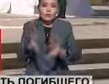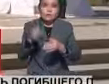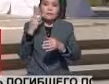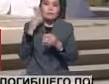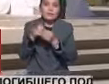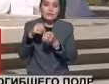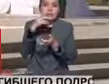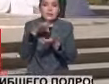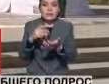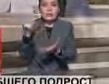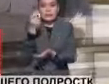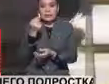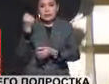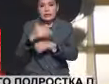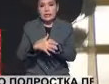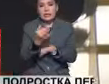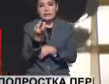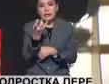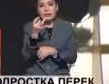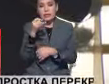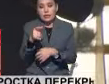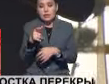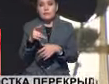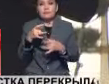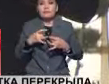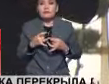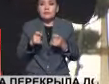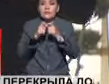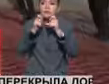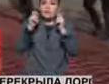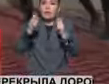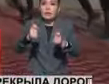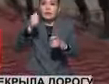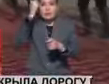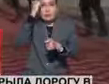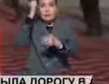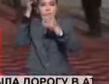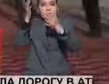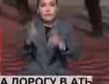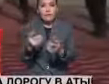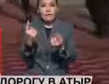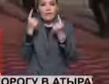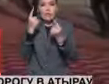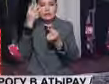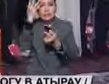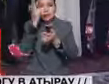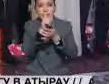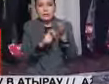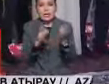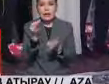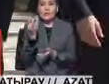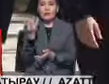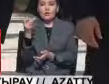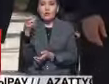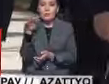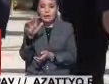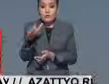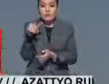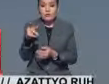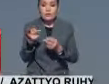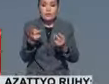А накануне в центре Ашхабада состоялась торжественная церемония открытия монумента великому казахскому мыслителю Абаю Кунанбайулы. Обоих